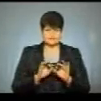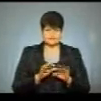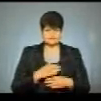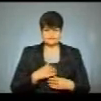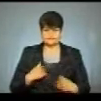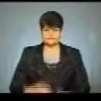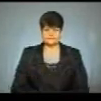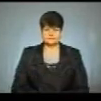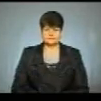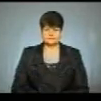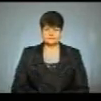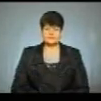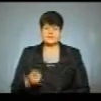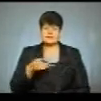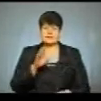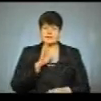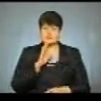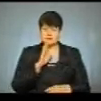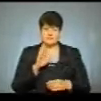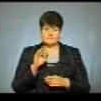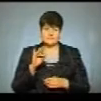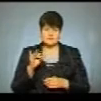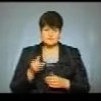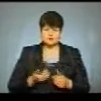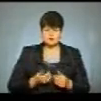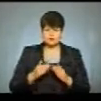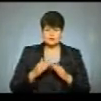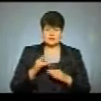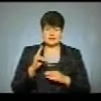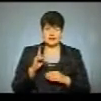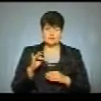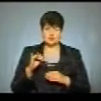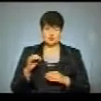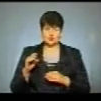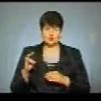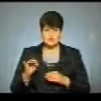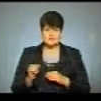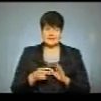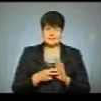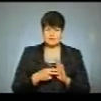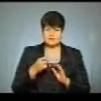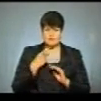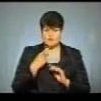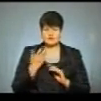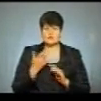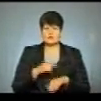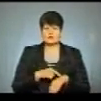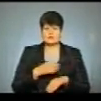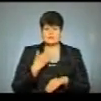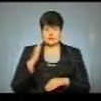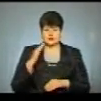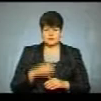коментують. Тернополянка Віра Патрик живе в будинку на вулиці Кривоноса 7. Жінка розповіла, з якої години в її квартирі немає